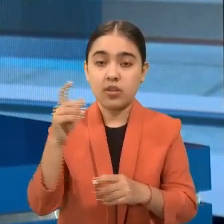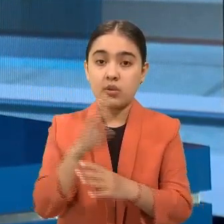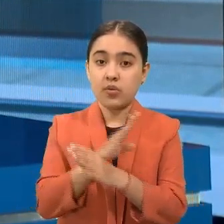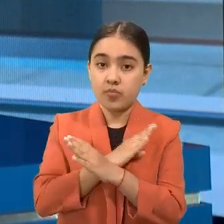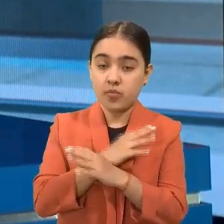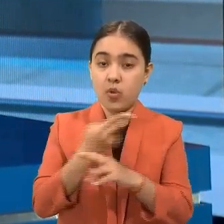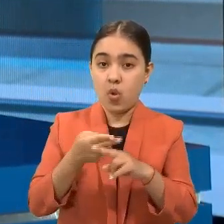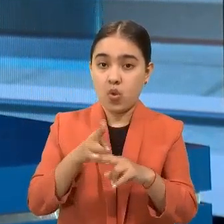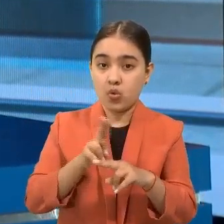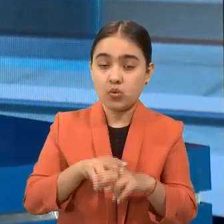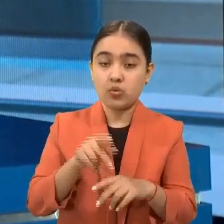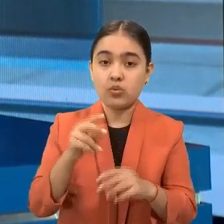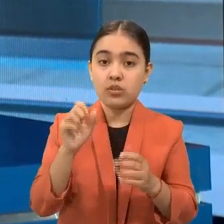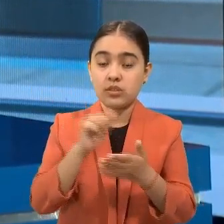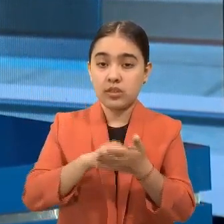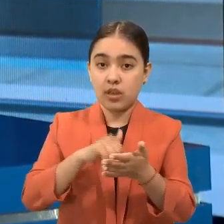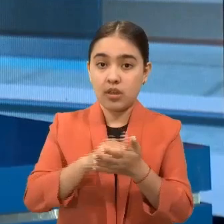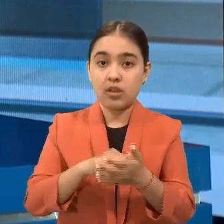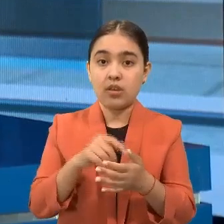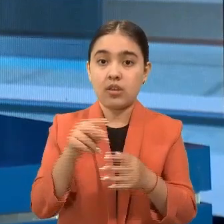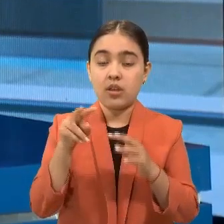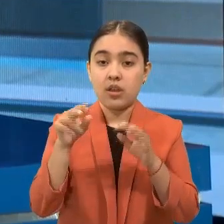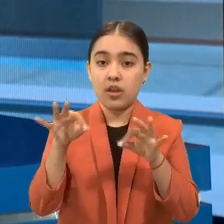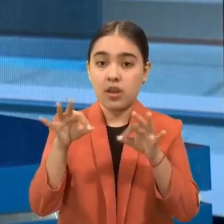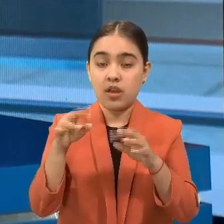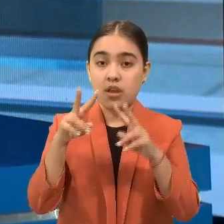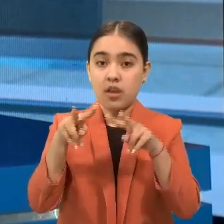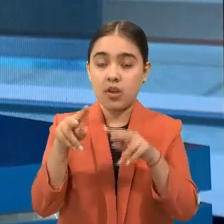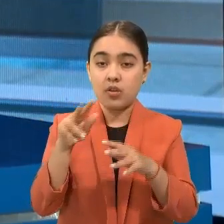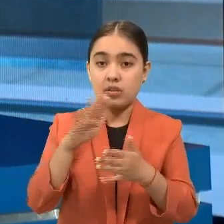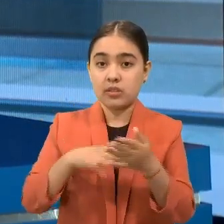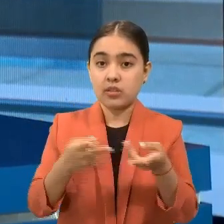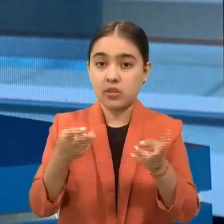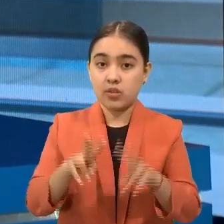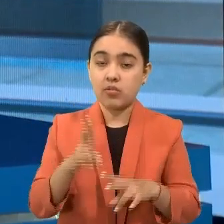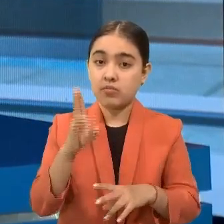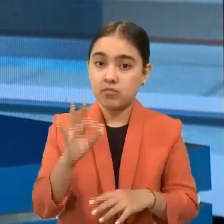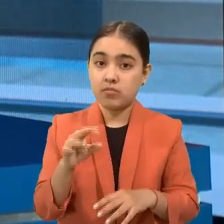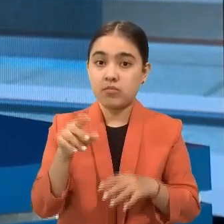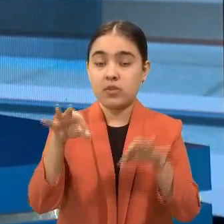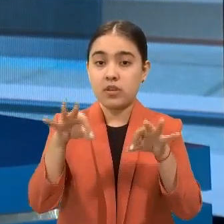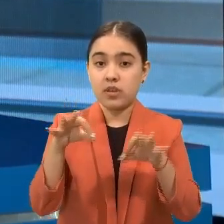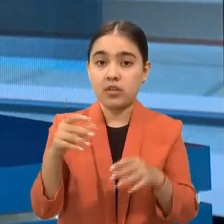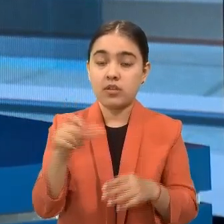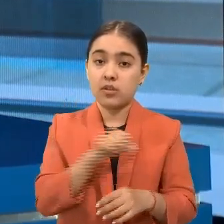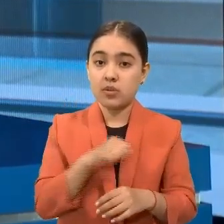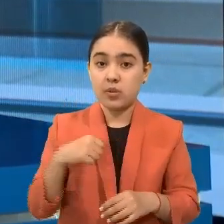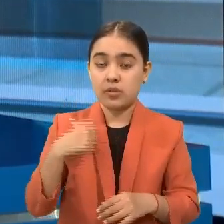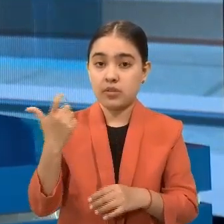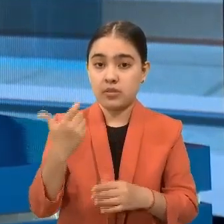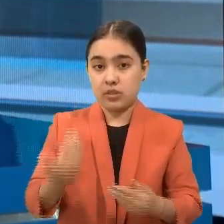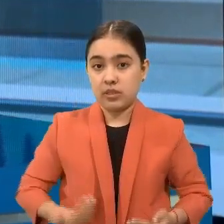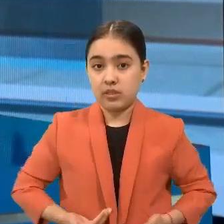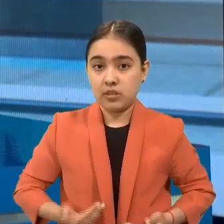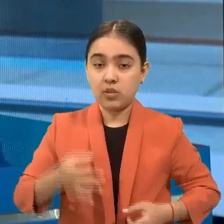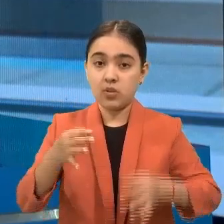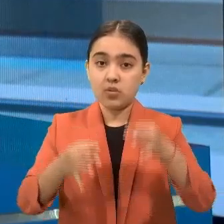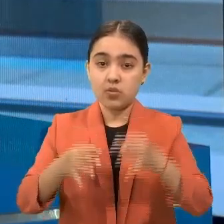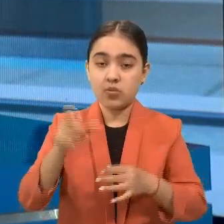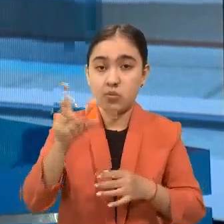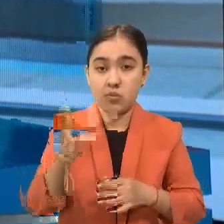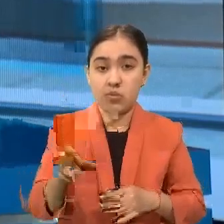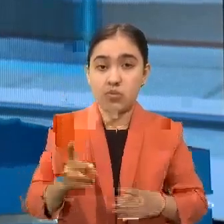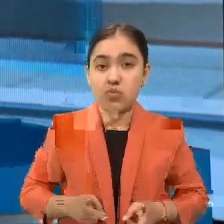etganini, shu sababdan avtomobil qarovsiz qolganini aytgan. Ammo avtomobilning asl egasi hali tirik.